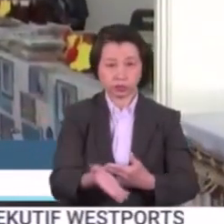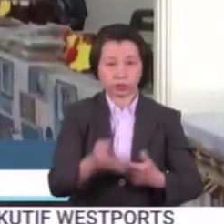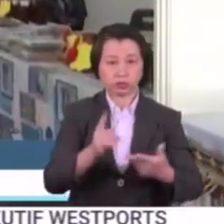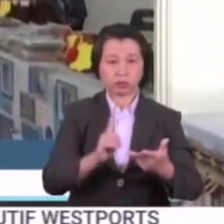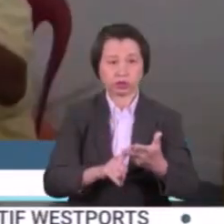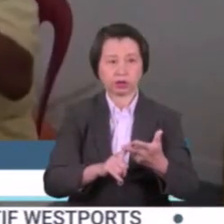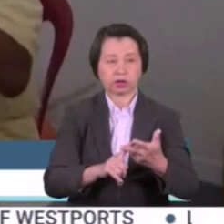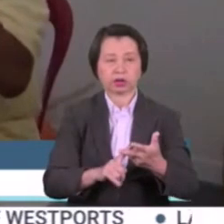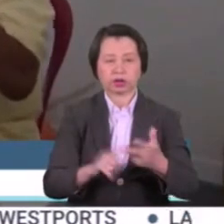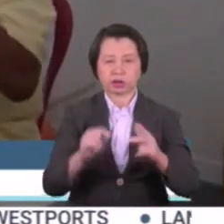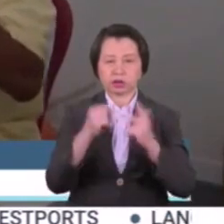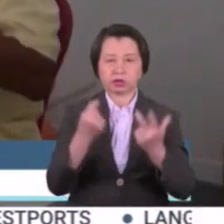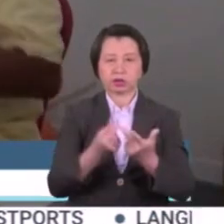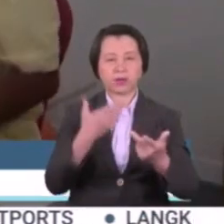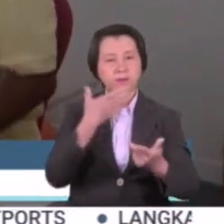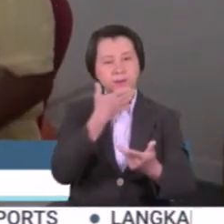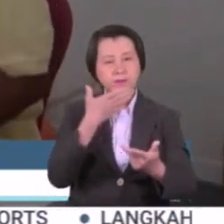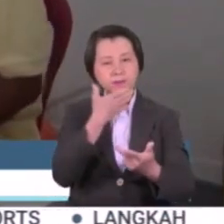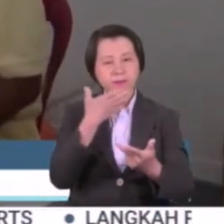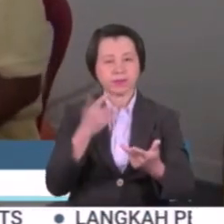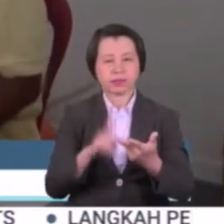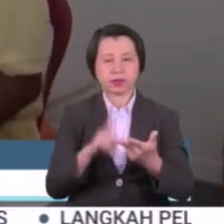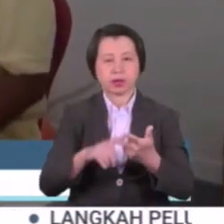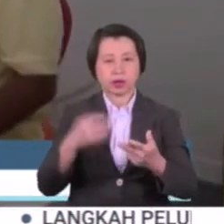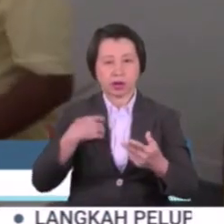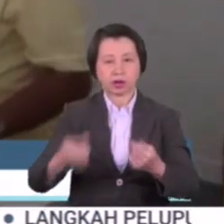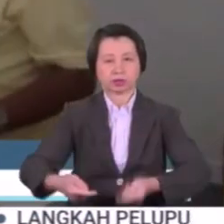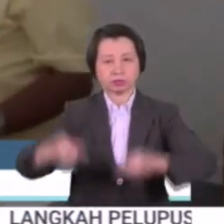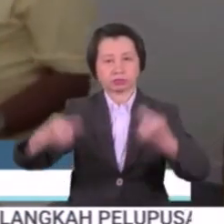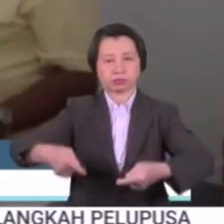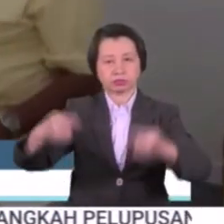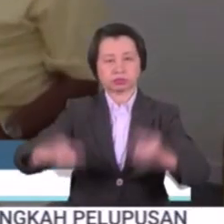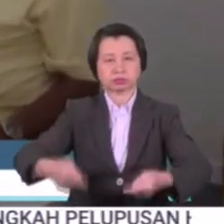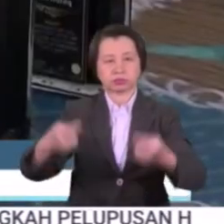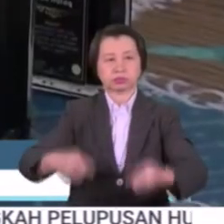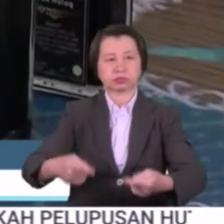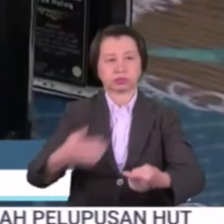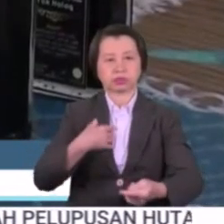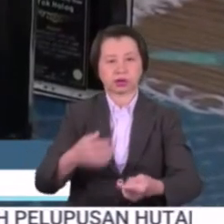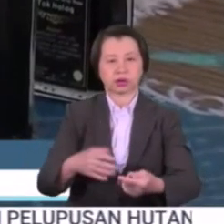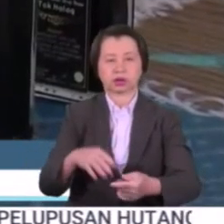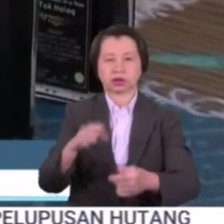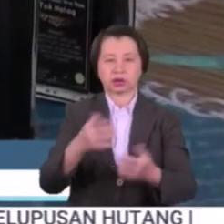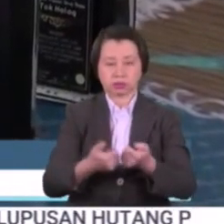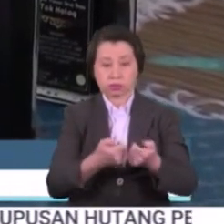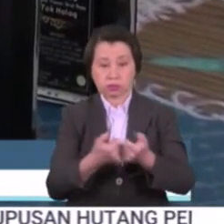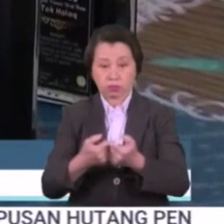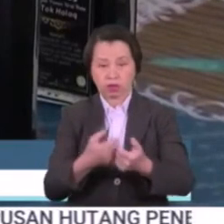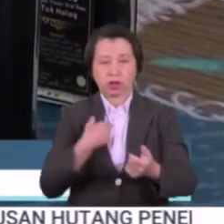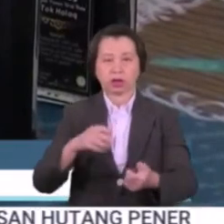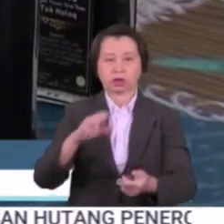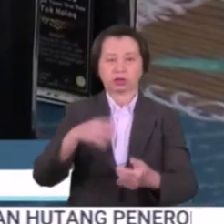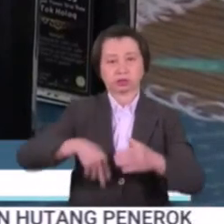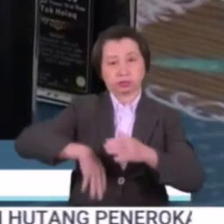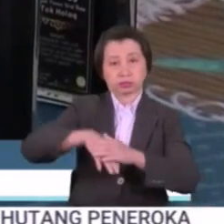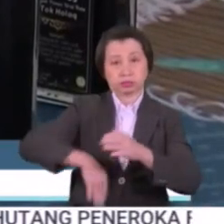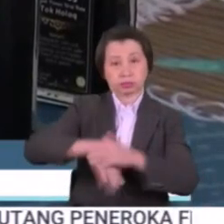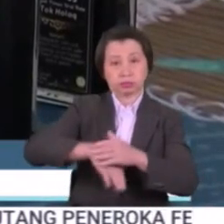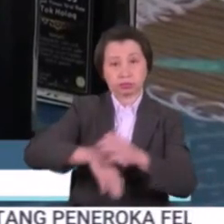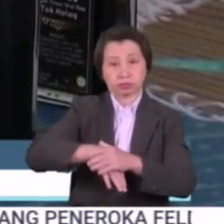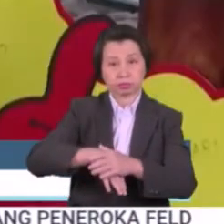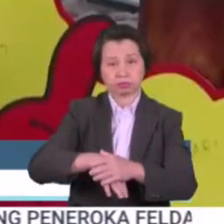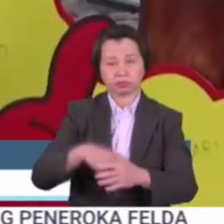tentu sekali untuk golongan kita ada pertandingan pubg kita ada mobile Legends kita ada FIFA dan sebagainya dan juga